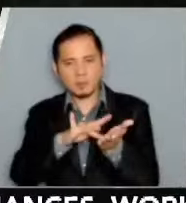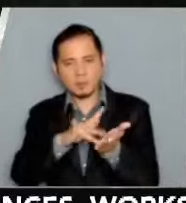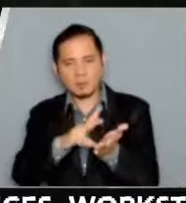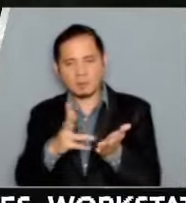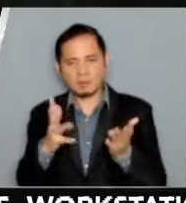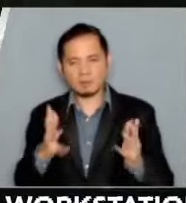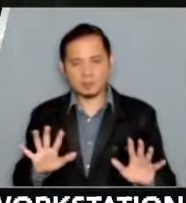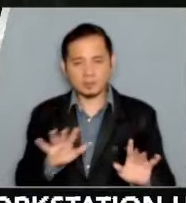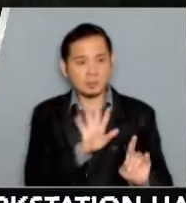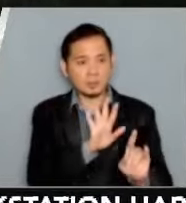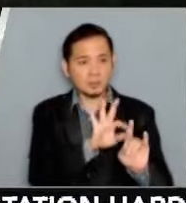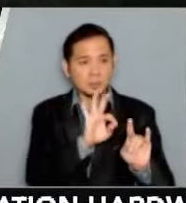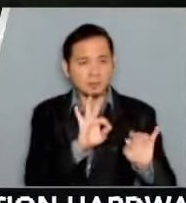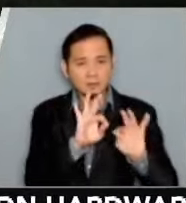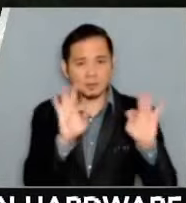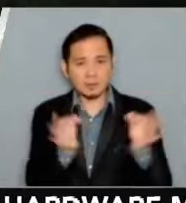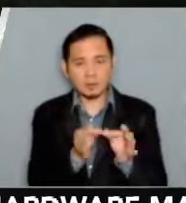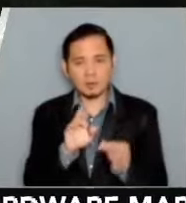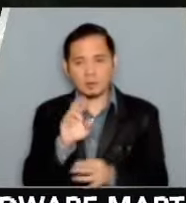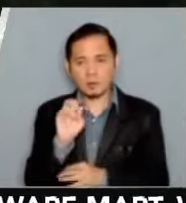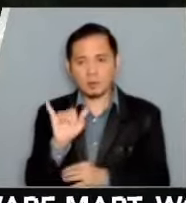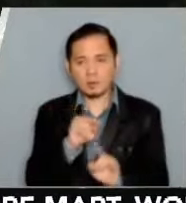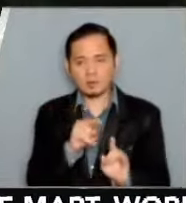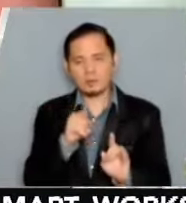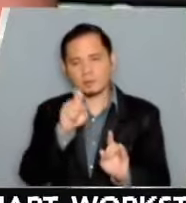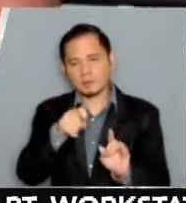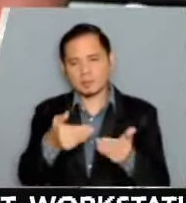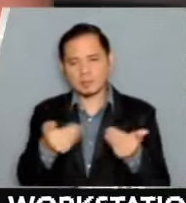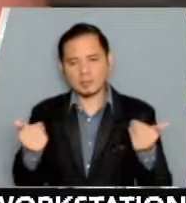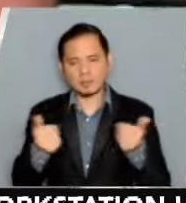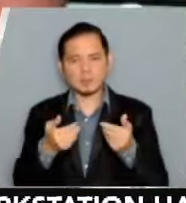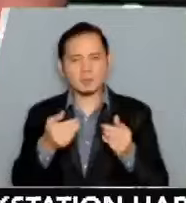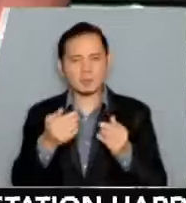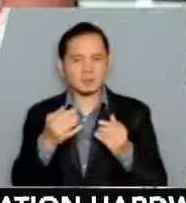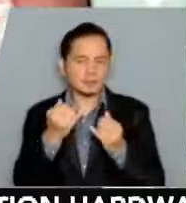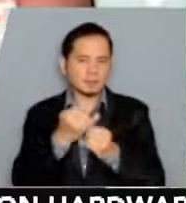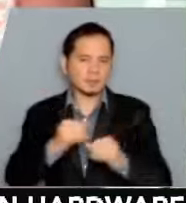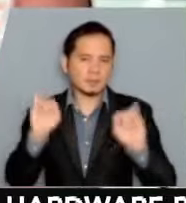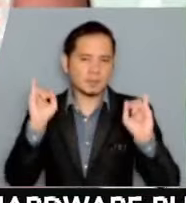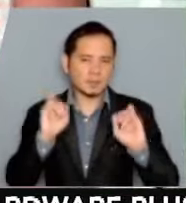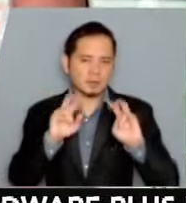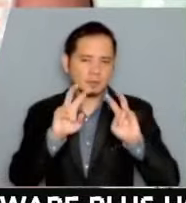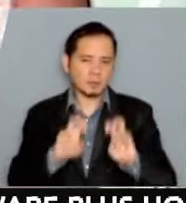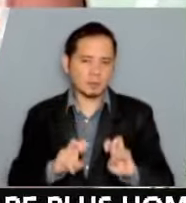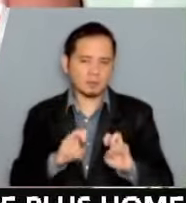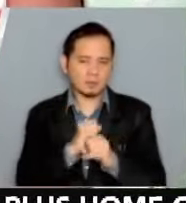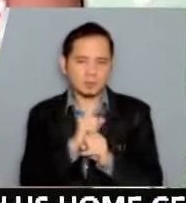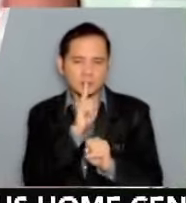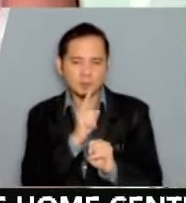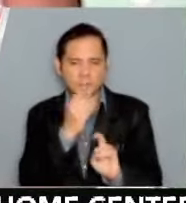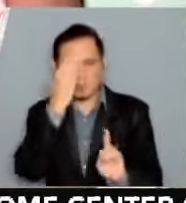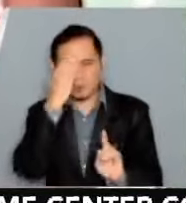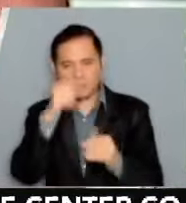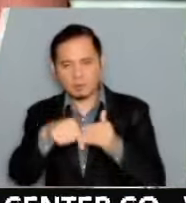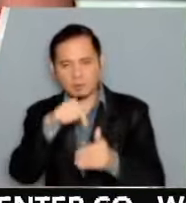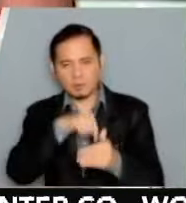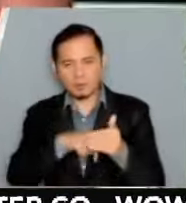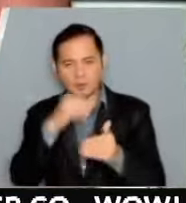Lapid na si Roy Mabasa na magkaroon ng independent autopsy para malaman ang tunay na sanhi ng pagkamatay ni Zulueta.